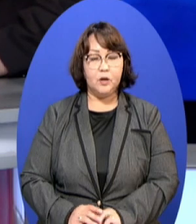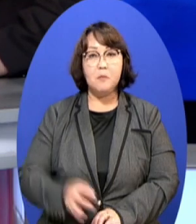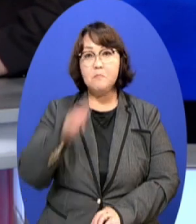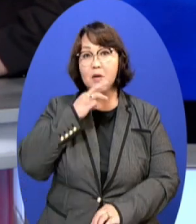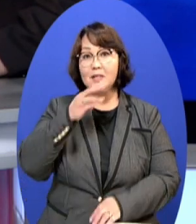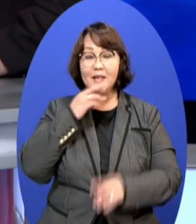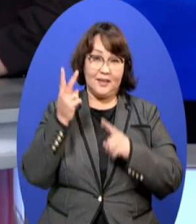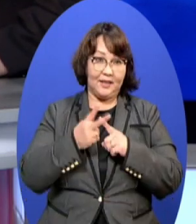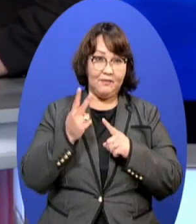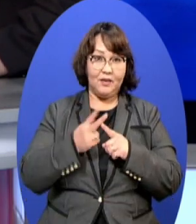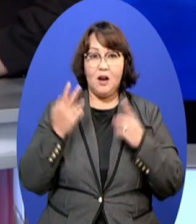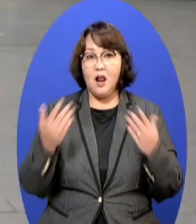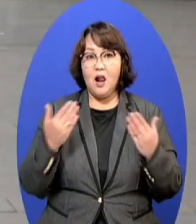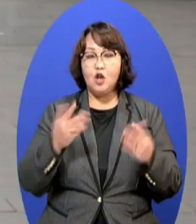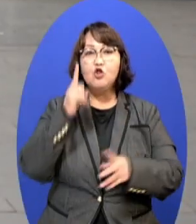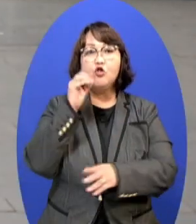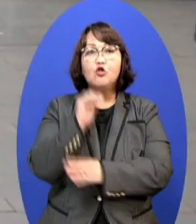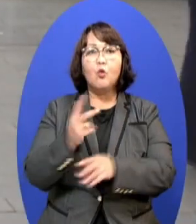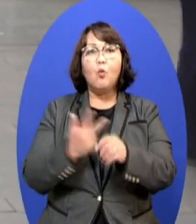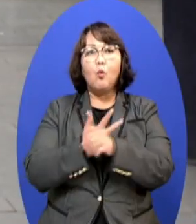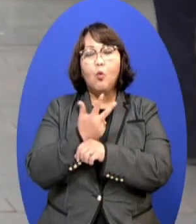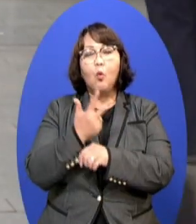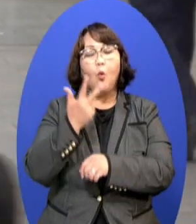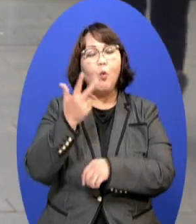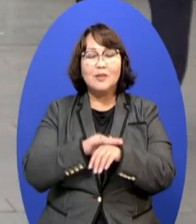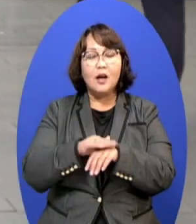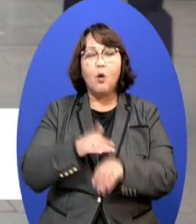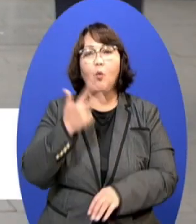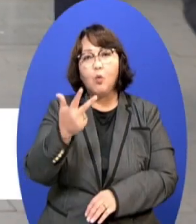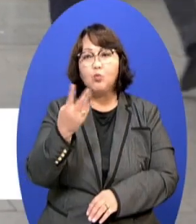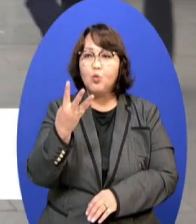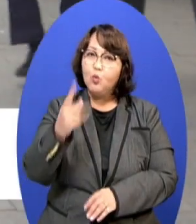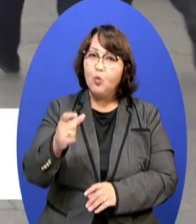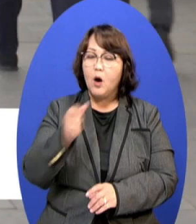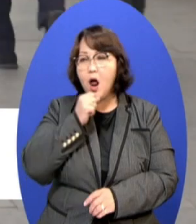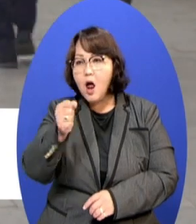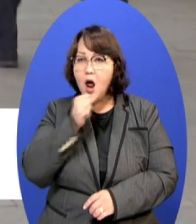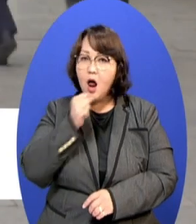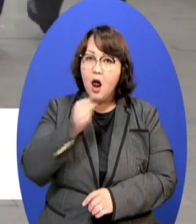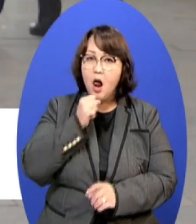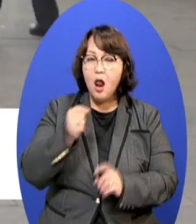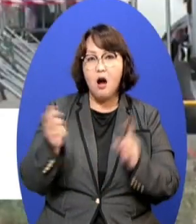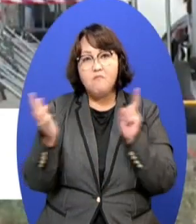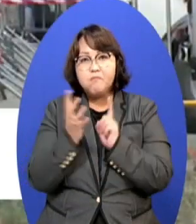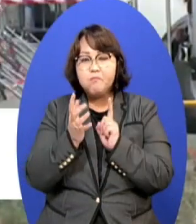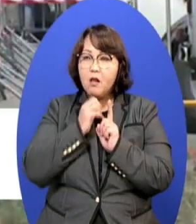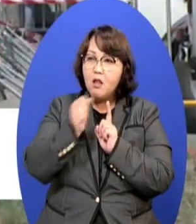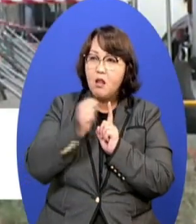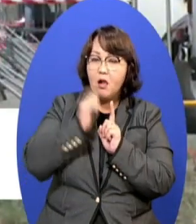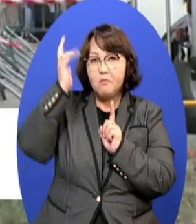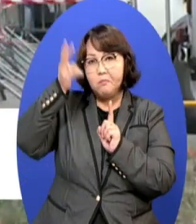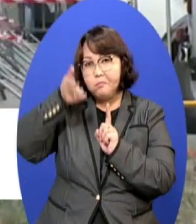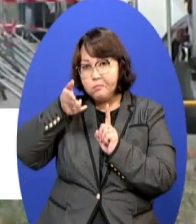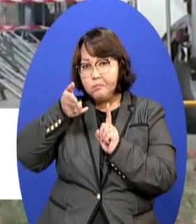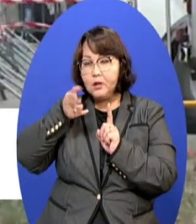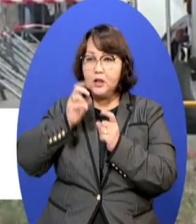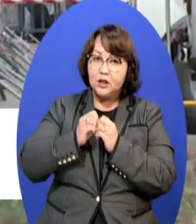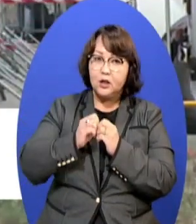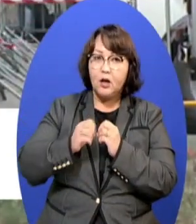Мэдээний телевизийн сэтгүүлчид өдөртөө доод тал нь 3-4 хүнтэй уулзаж ярилцлага мэдээлэл авдаг. Тухайн өдөр ямар мэдээ бэлтгэхээс хамаарч очих